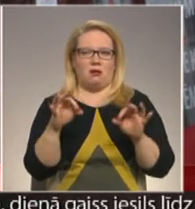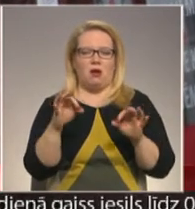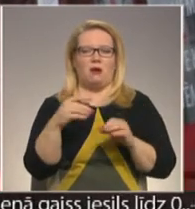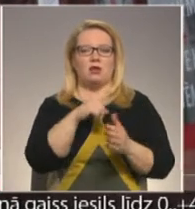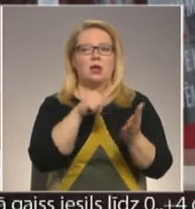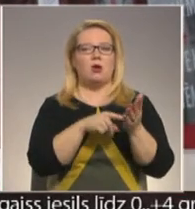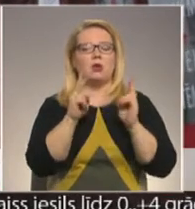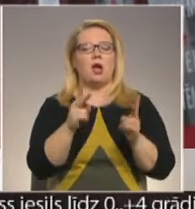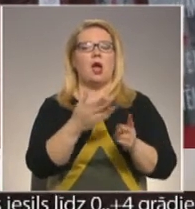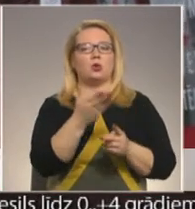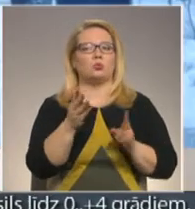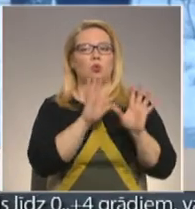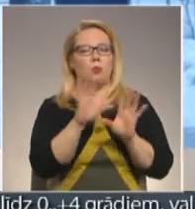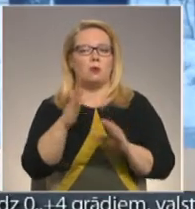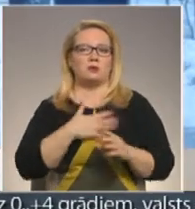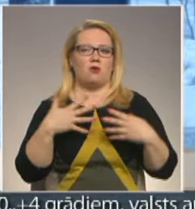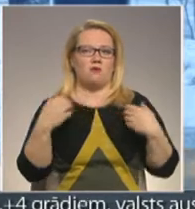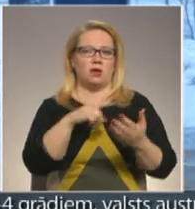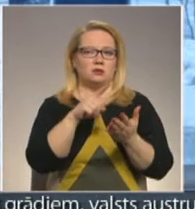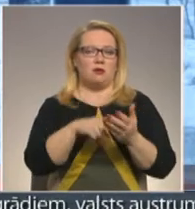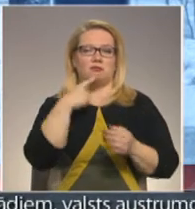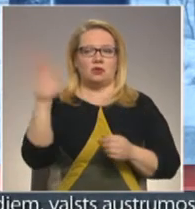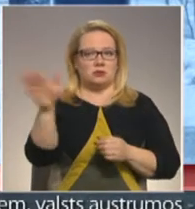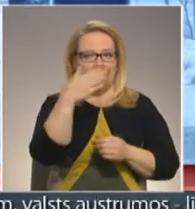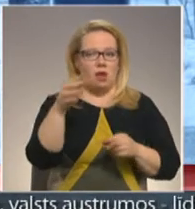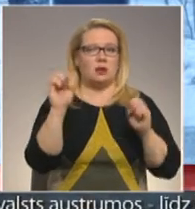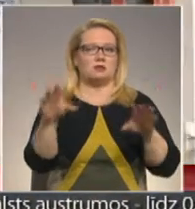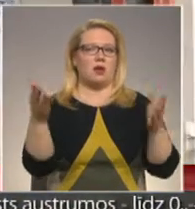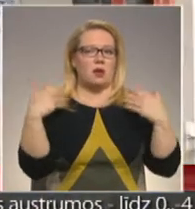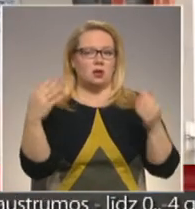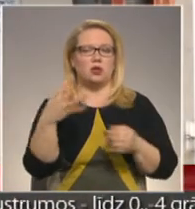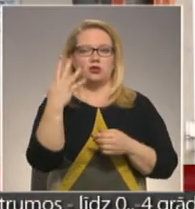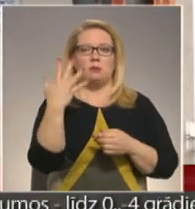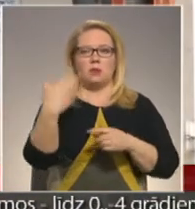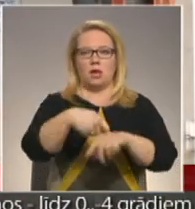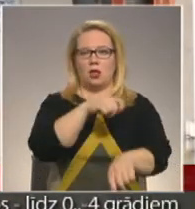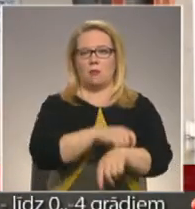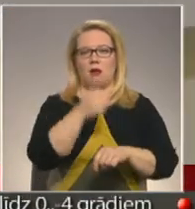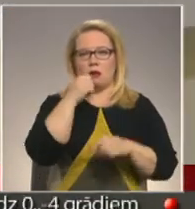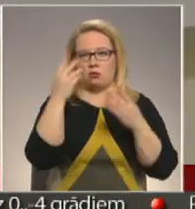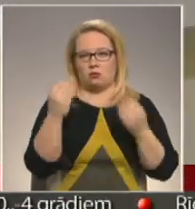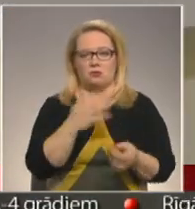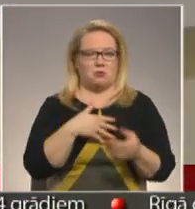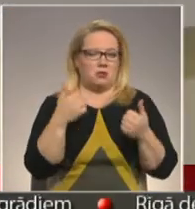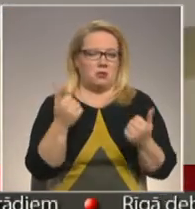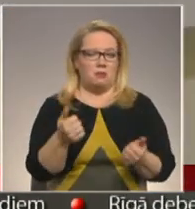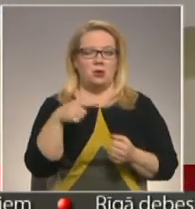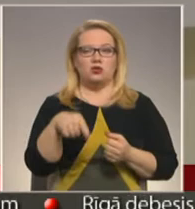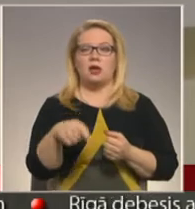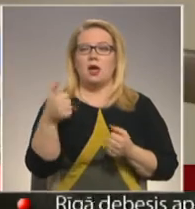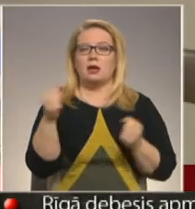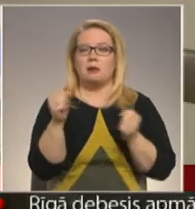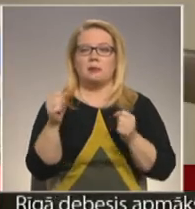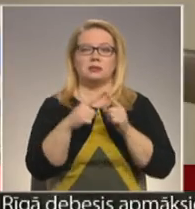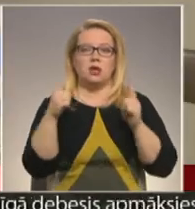varbūt rūpējaties par savu veselību? Staiga vairāk, svaiga gaisa, 4-5 km katru dienu un ļoti labi. Šajā gripas sezonā